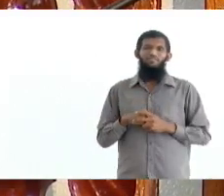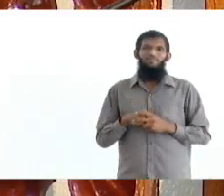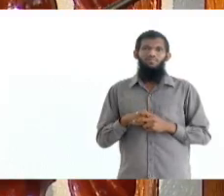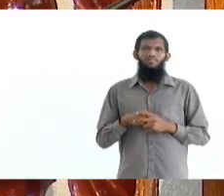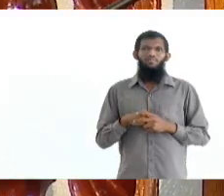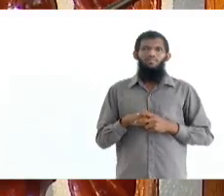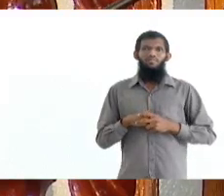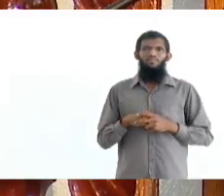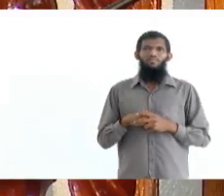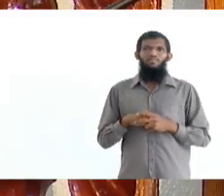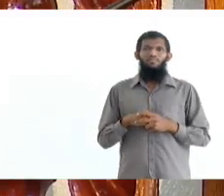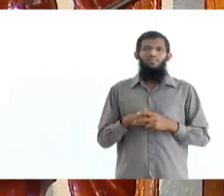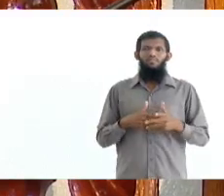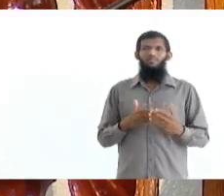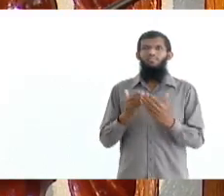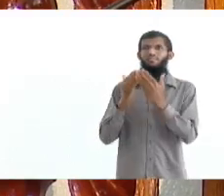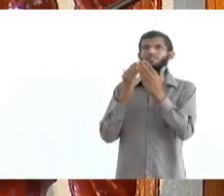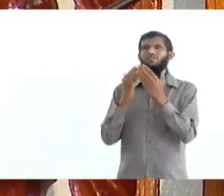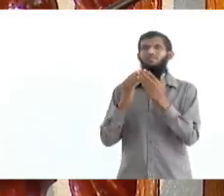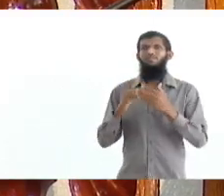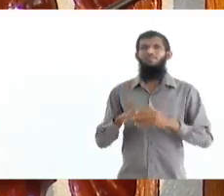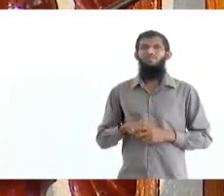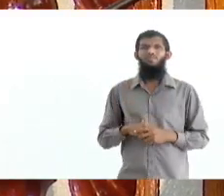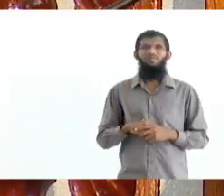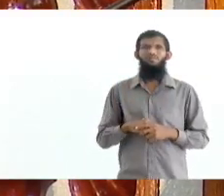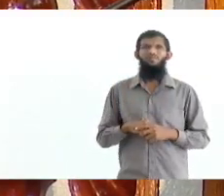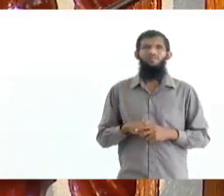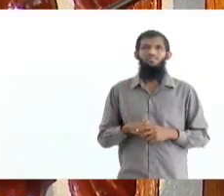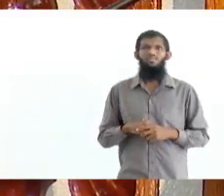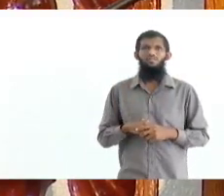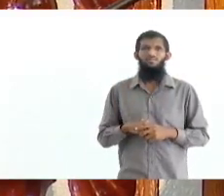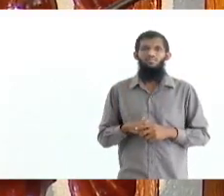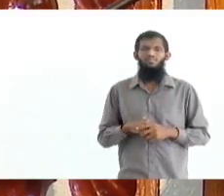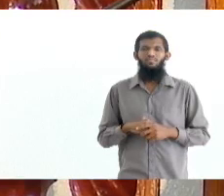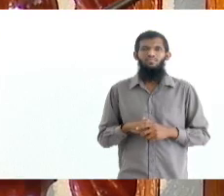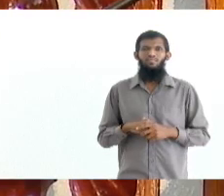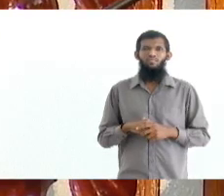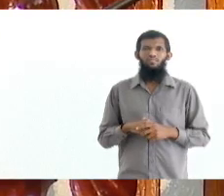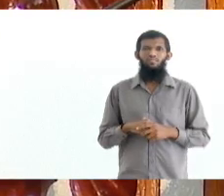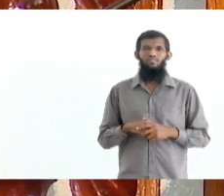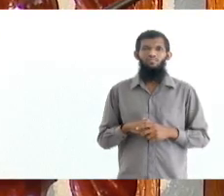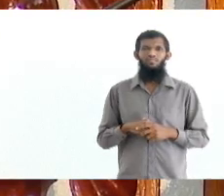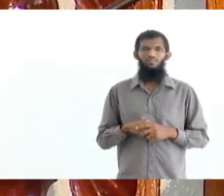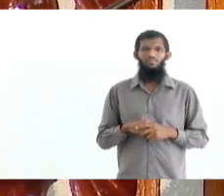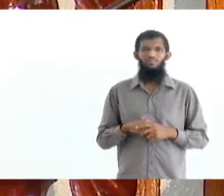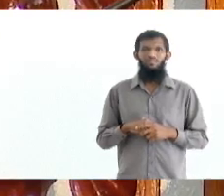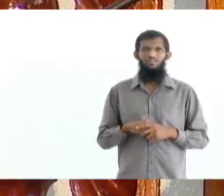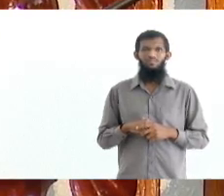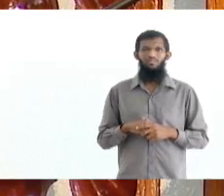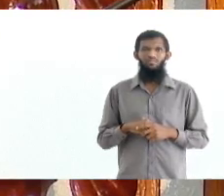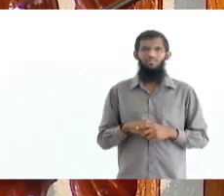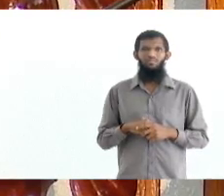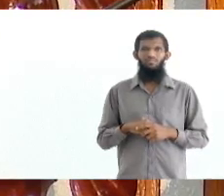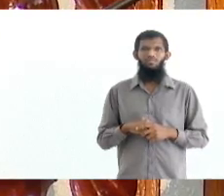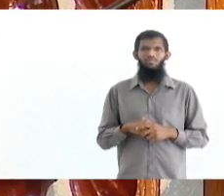عباد الله ان الله يأمر بالعدل والإحسان وإيتاء ذي القربى وينهى عن الفحشاء